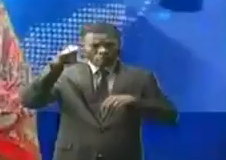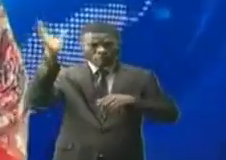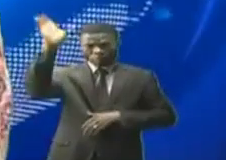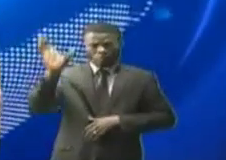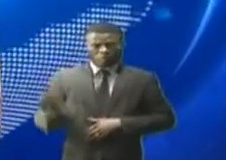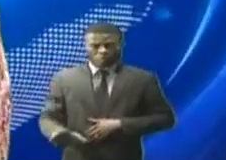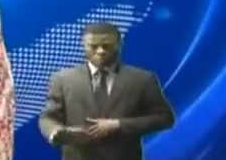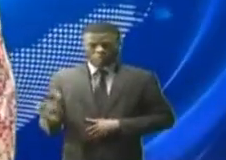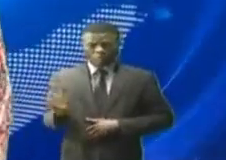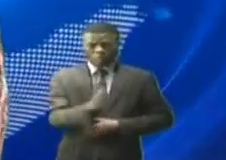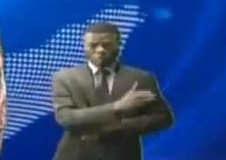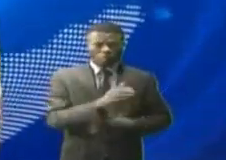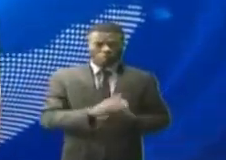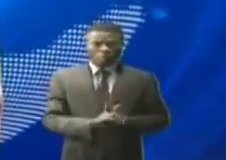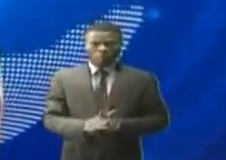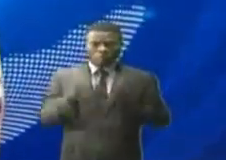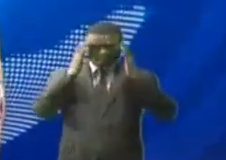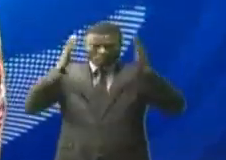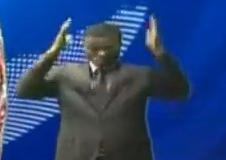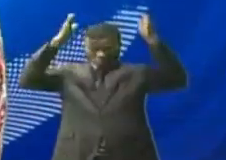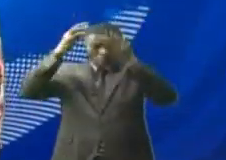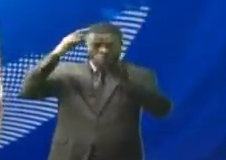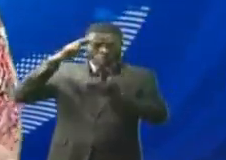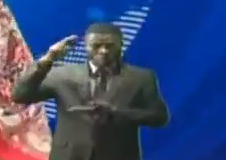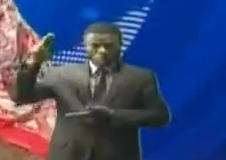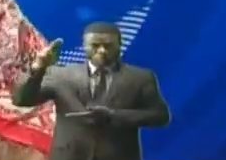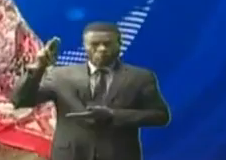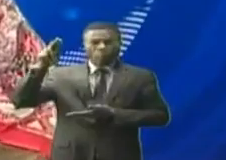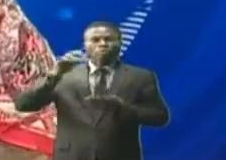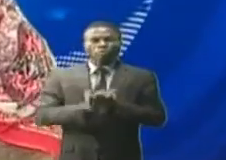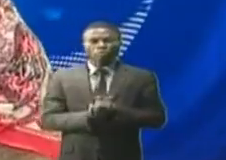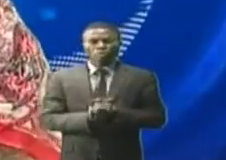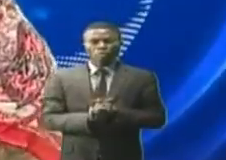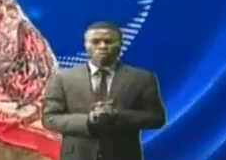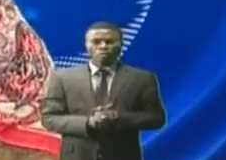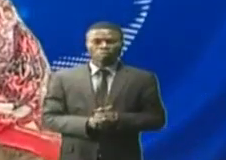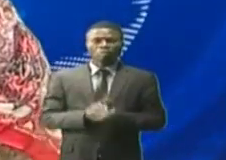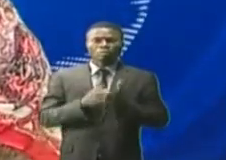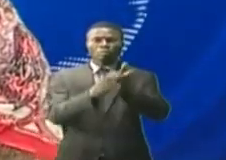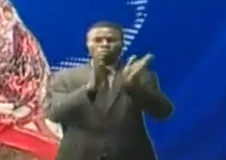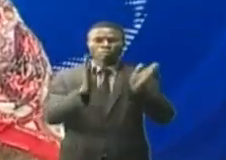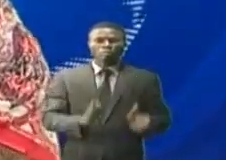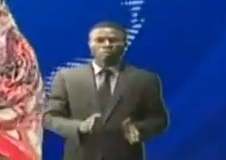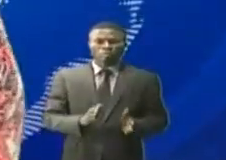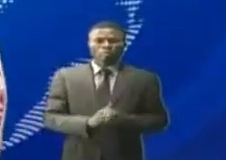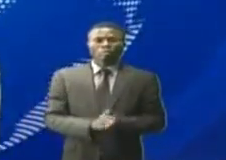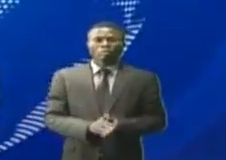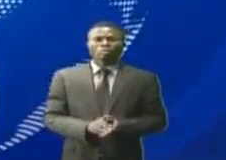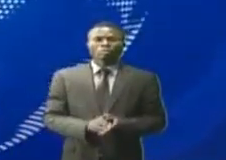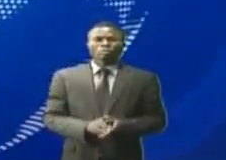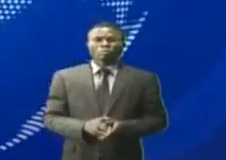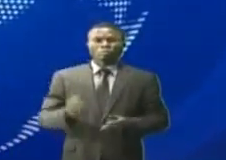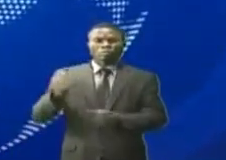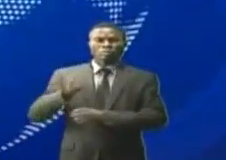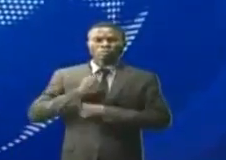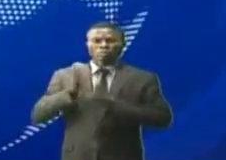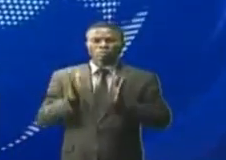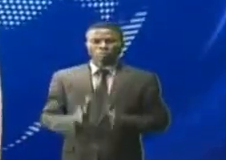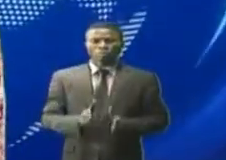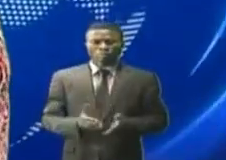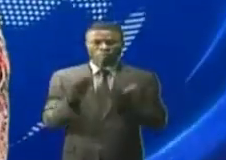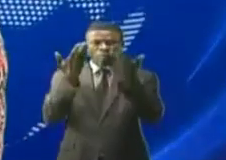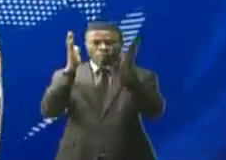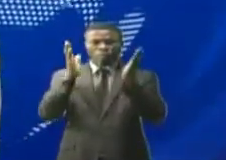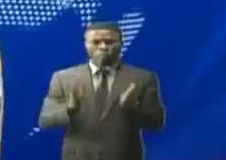central. Collation de grade académique à l'université Leadership Academia University. Les